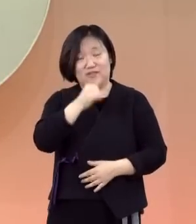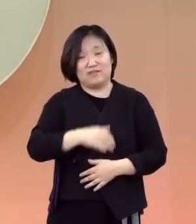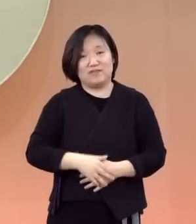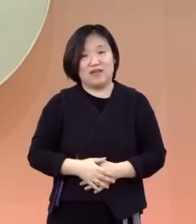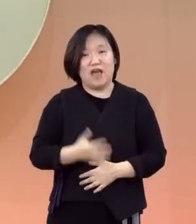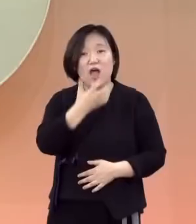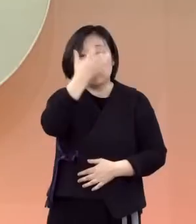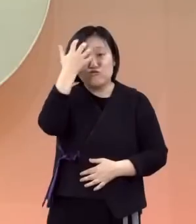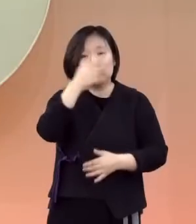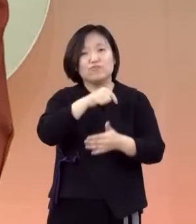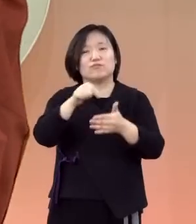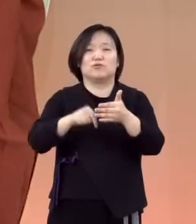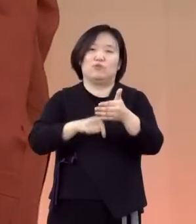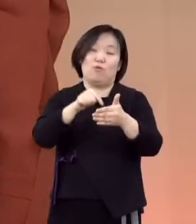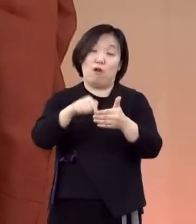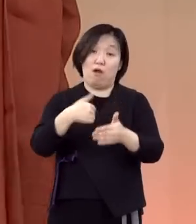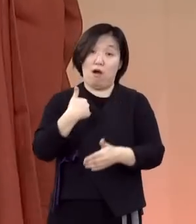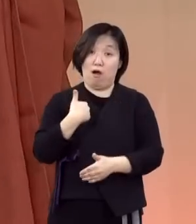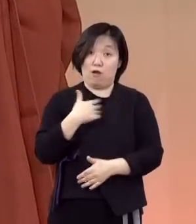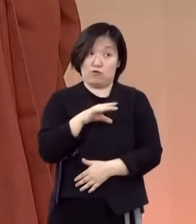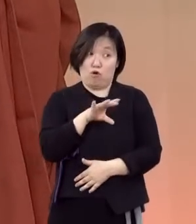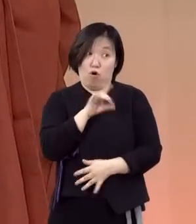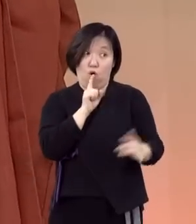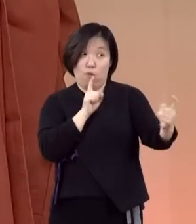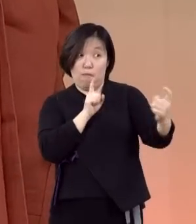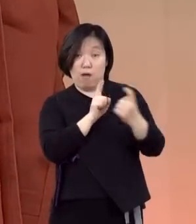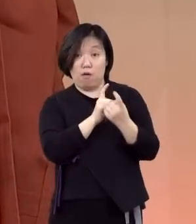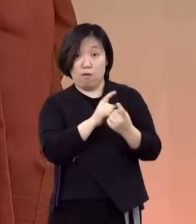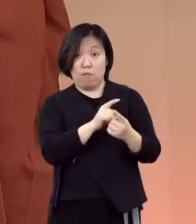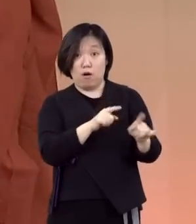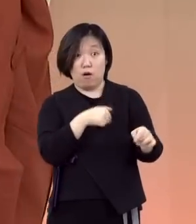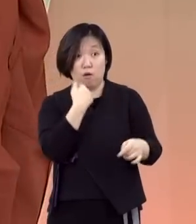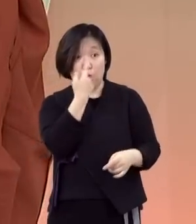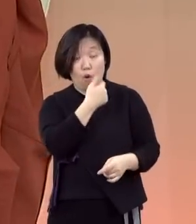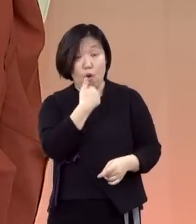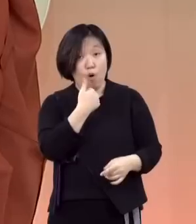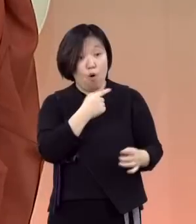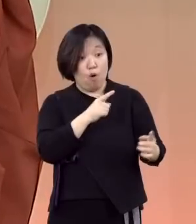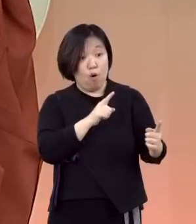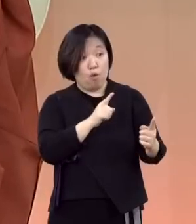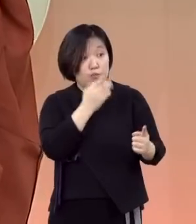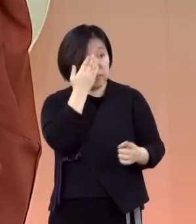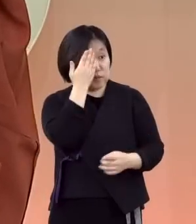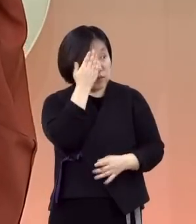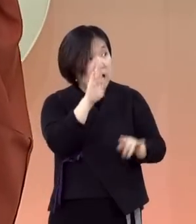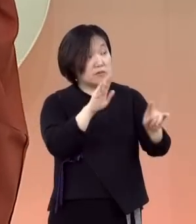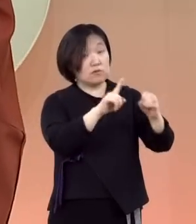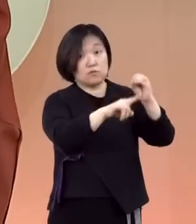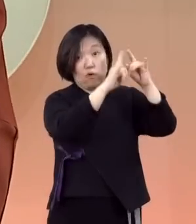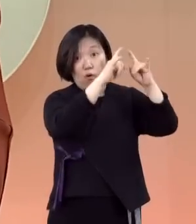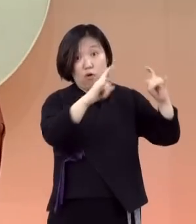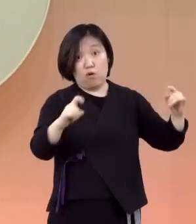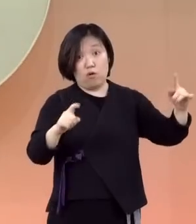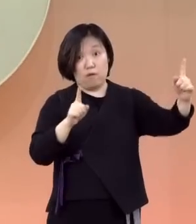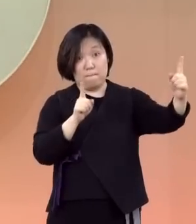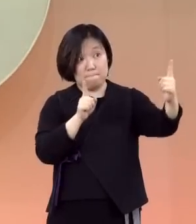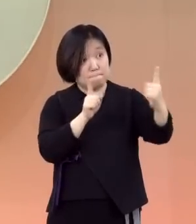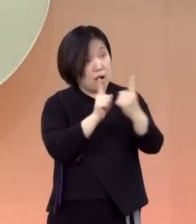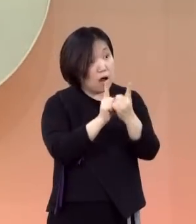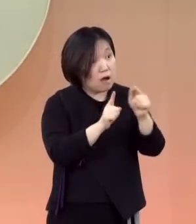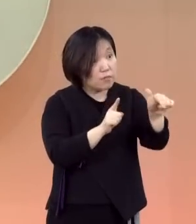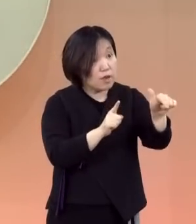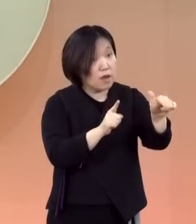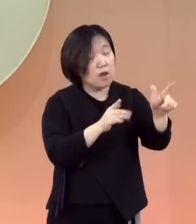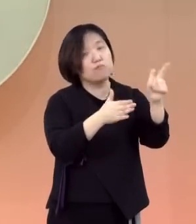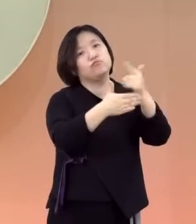꿈이었는데,한번도본적없는절이 나타났습니다.""제가 알지못하는